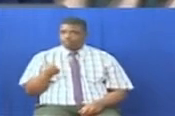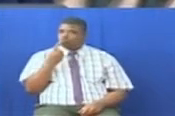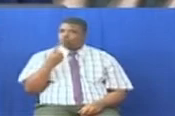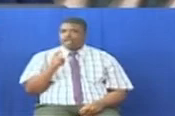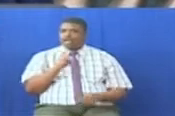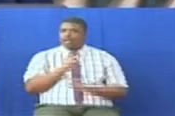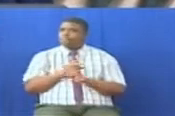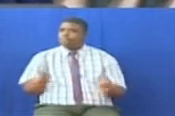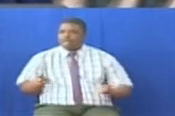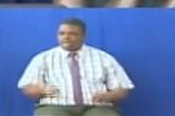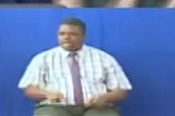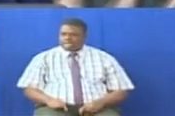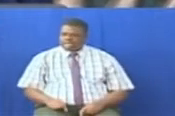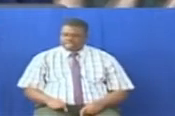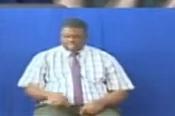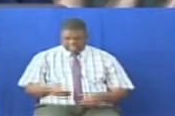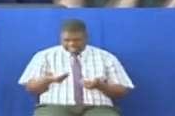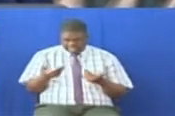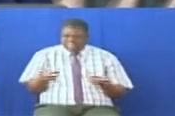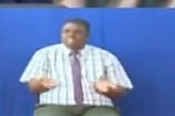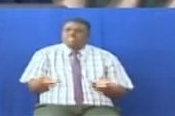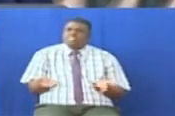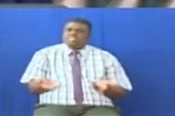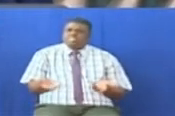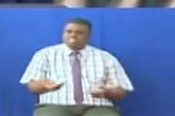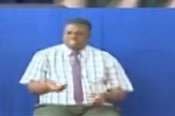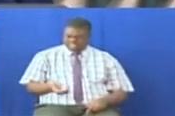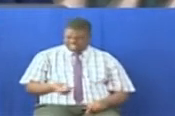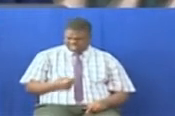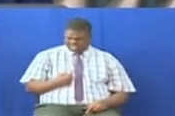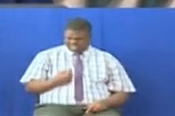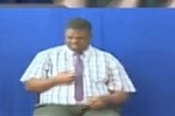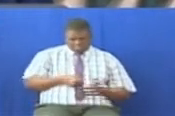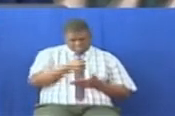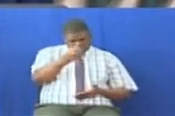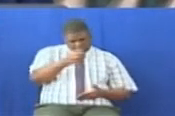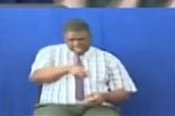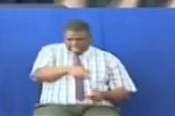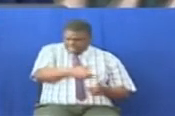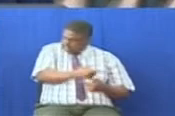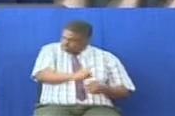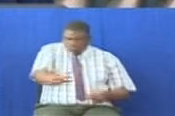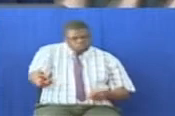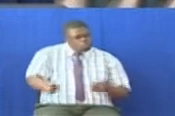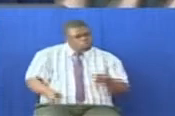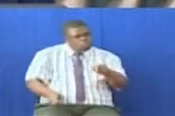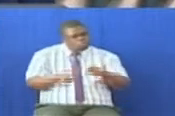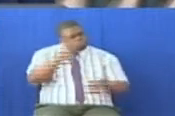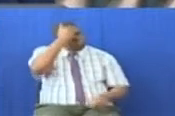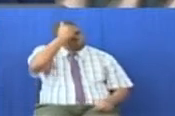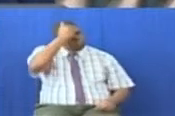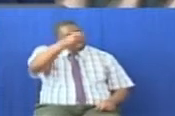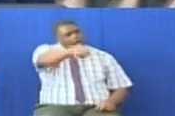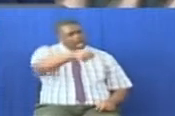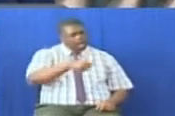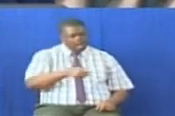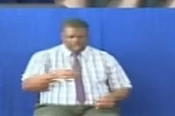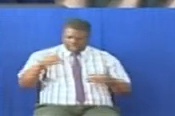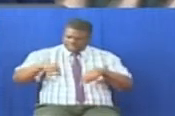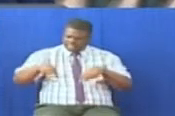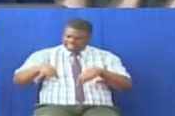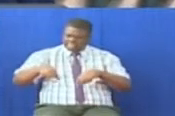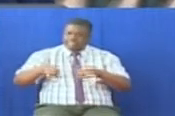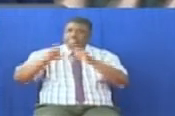hapana. Sasa hii sio budget waheshimiwa bunge, tukumbuke hivyo. Hii ni taarifa